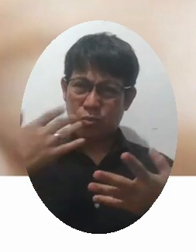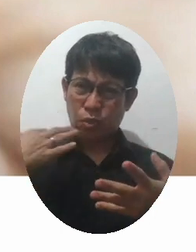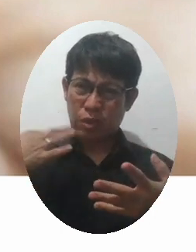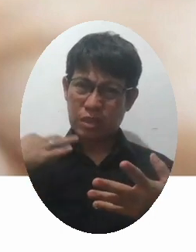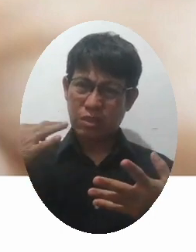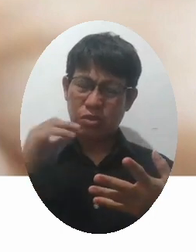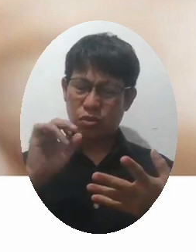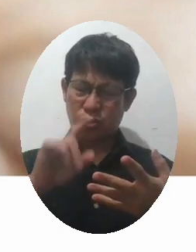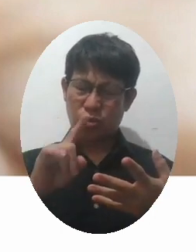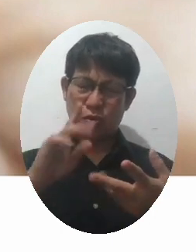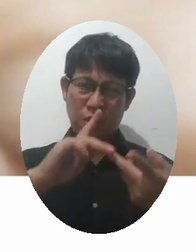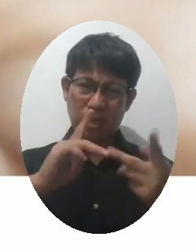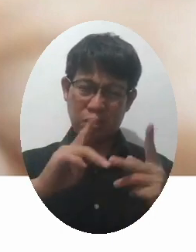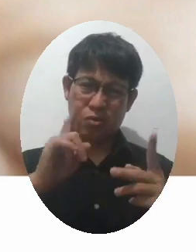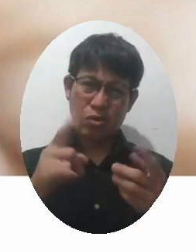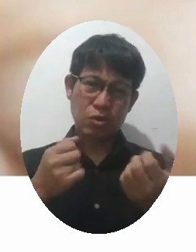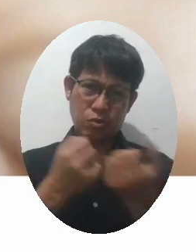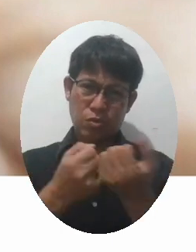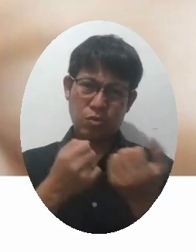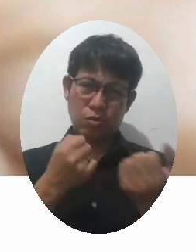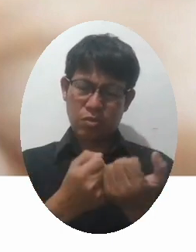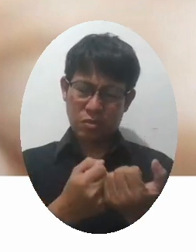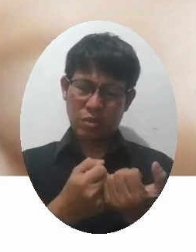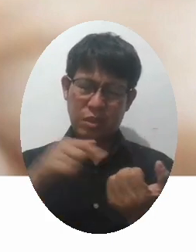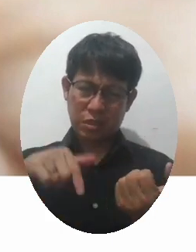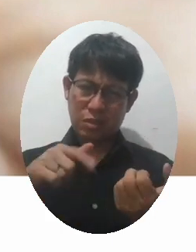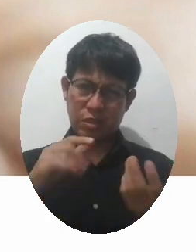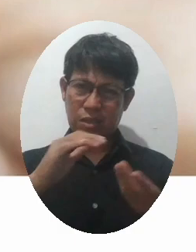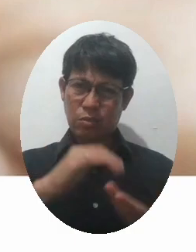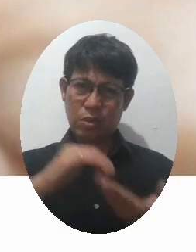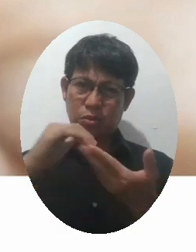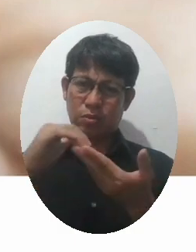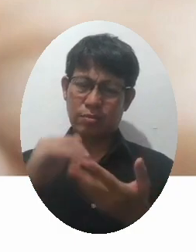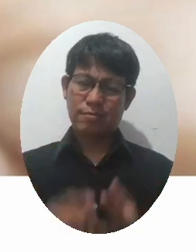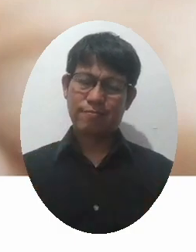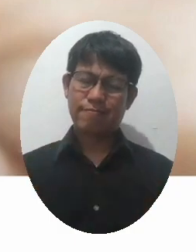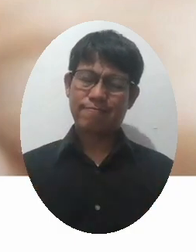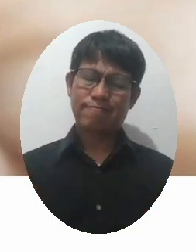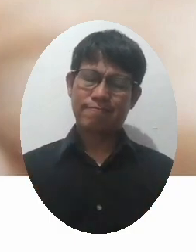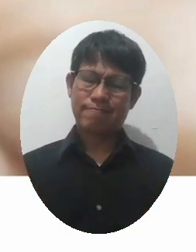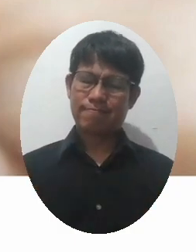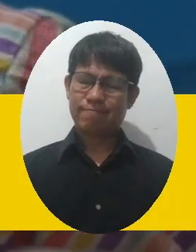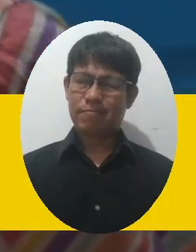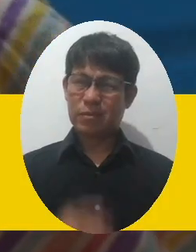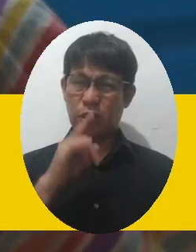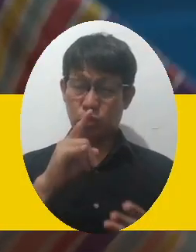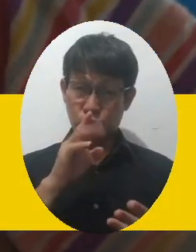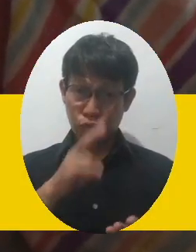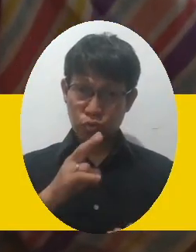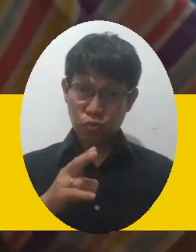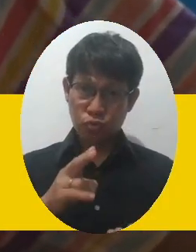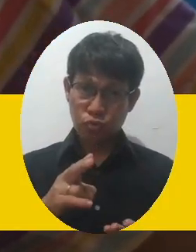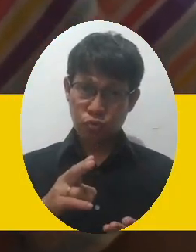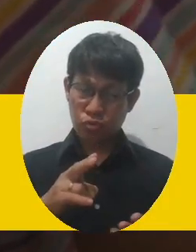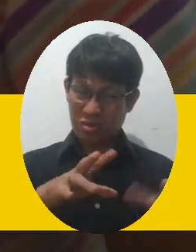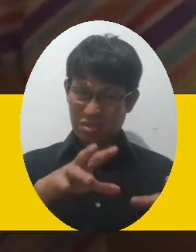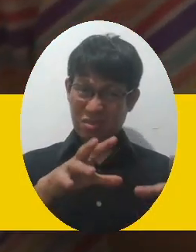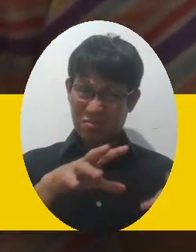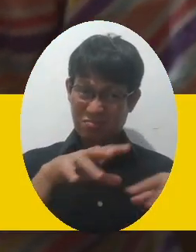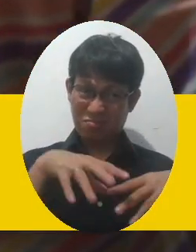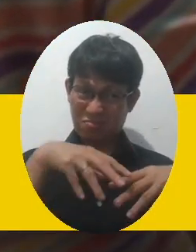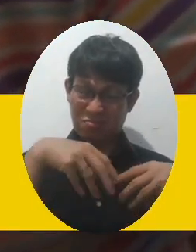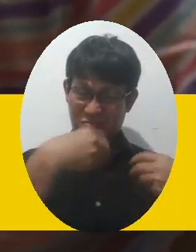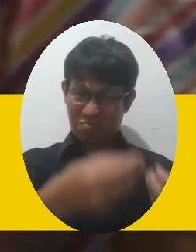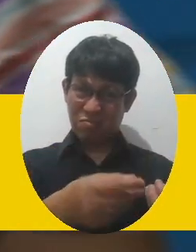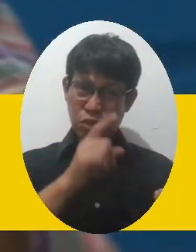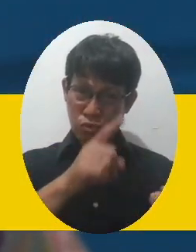in kind, volunteer, o partner or sponsor with Kapwa Ko Mahal Ko. At para makasiguro kayo na